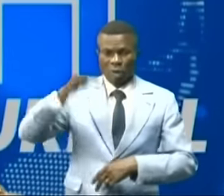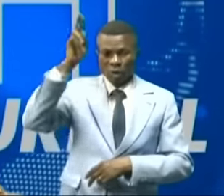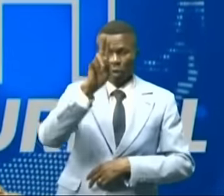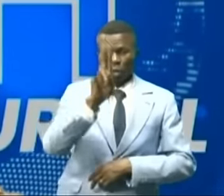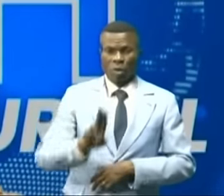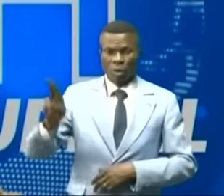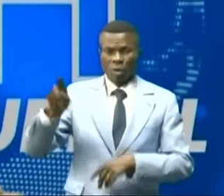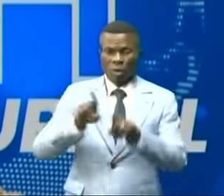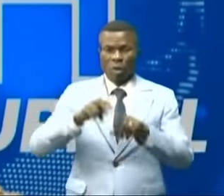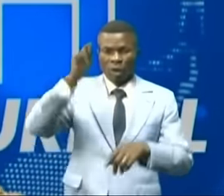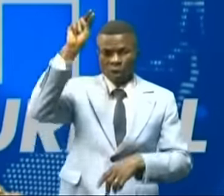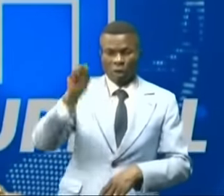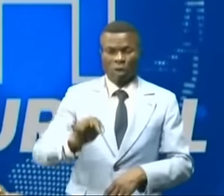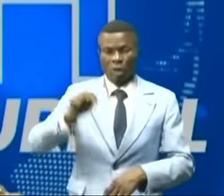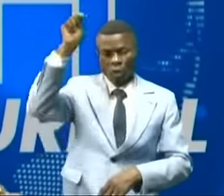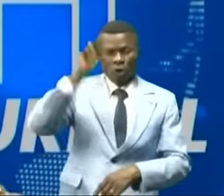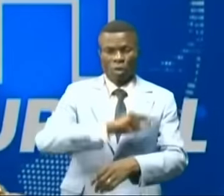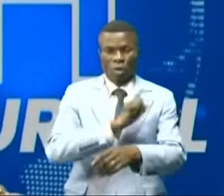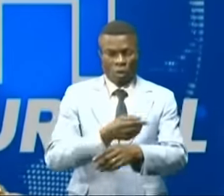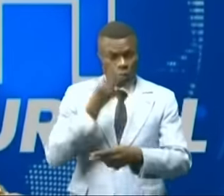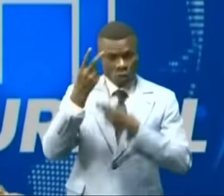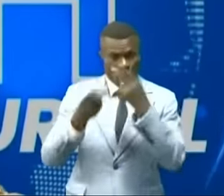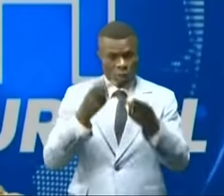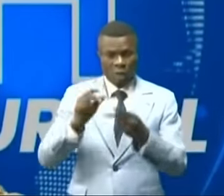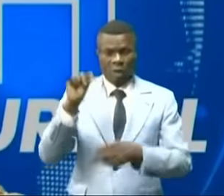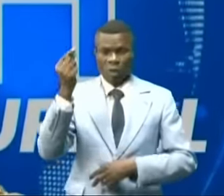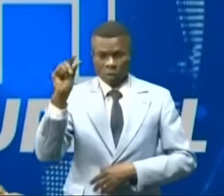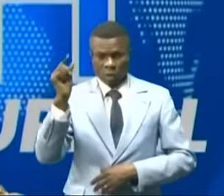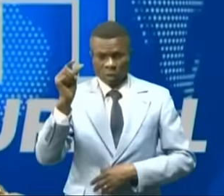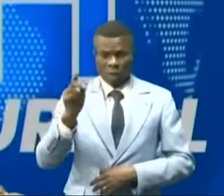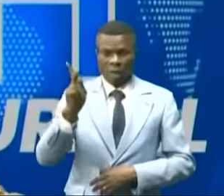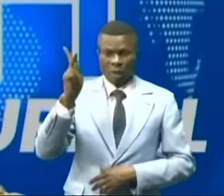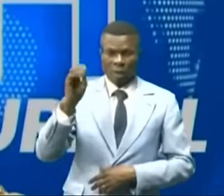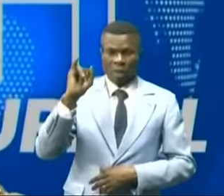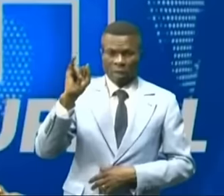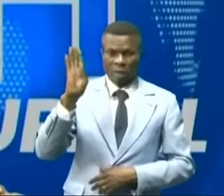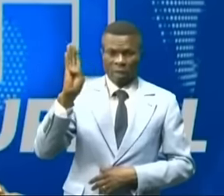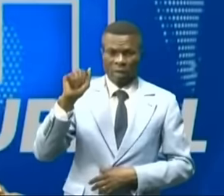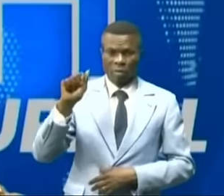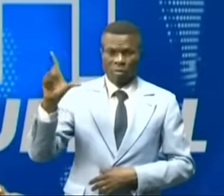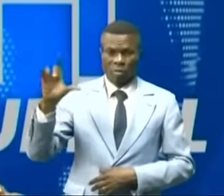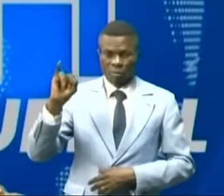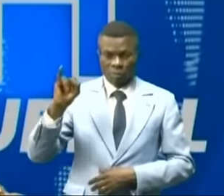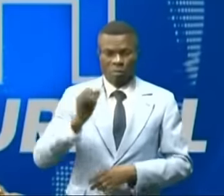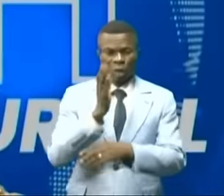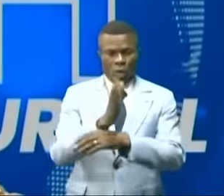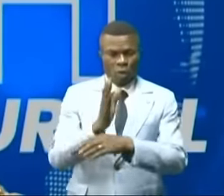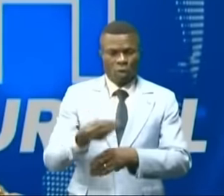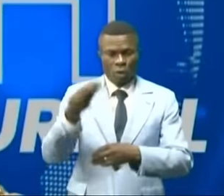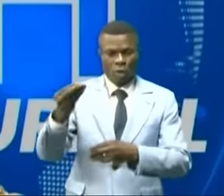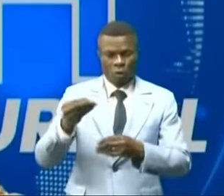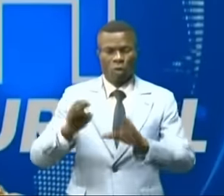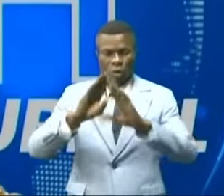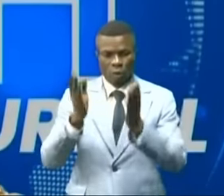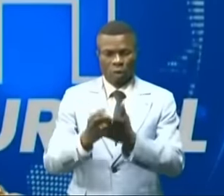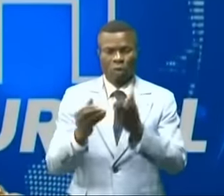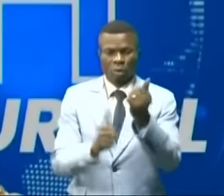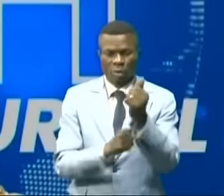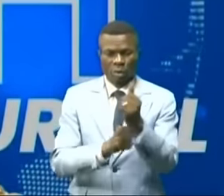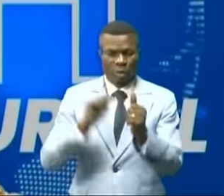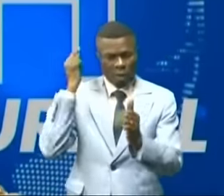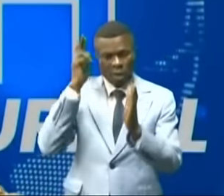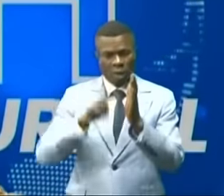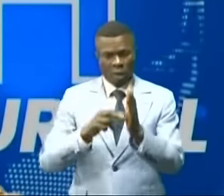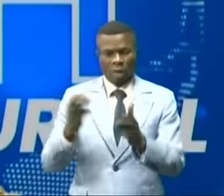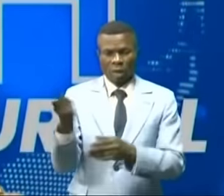dans le Nord Kivu. Il y a inspecté les mines de Kibali et donné des orientations au gouverneur des deux Kivu. Le